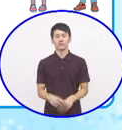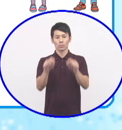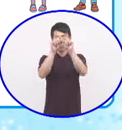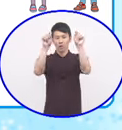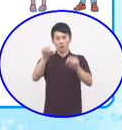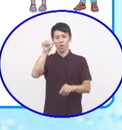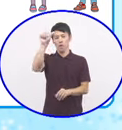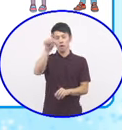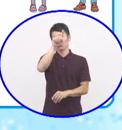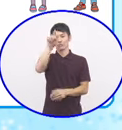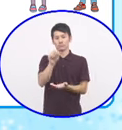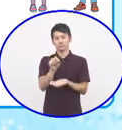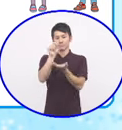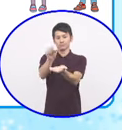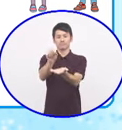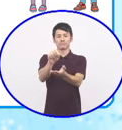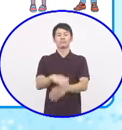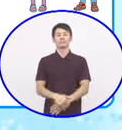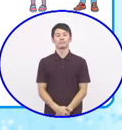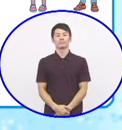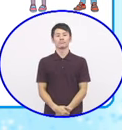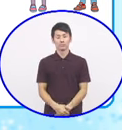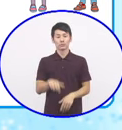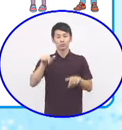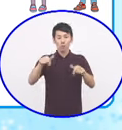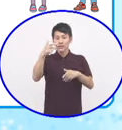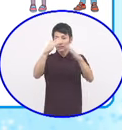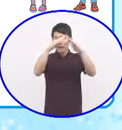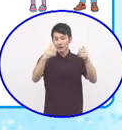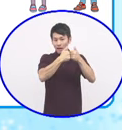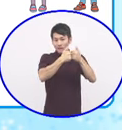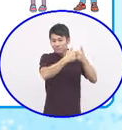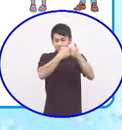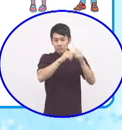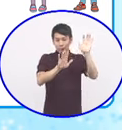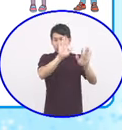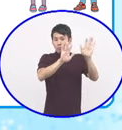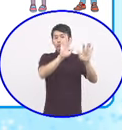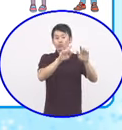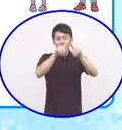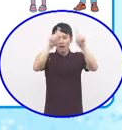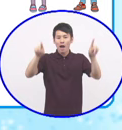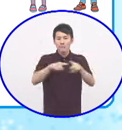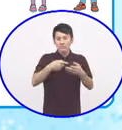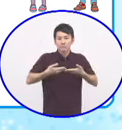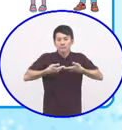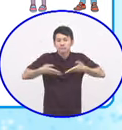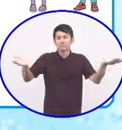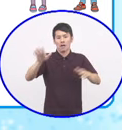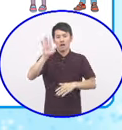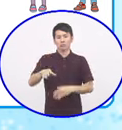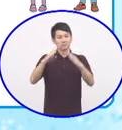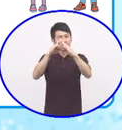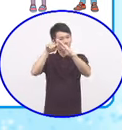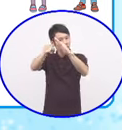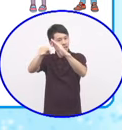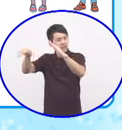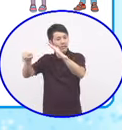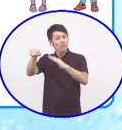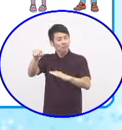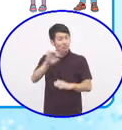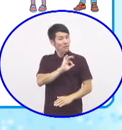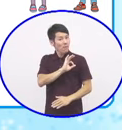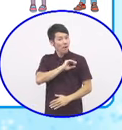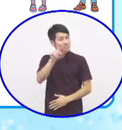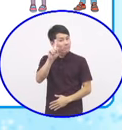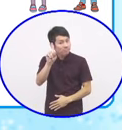では5問目のクイズです。 京都市会では市会の広報誌を発行し、京都市内の各家庭